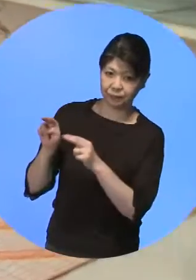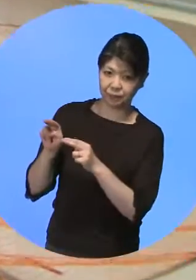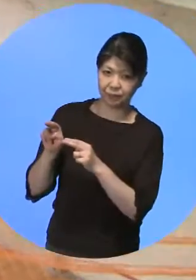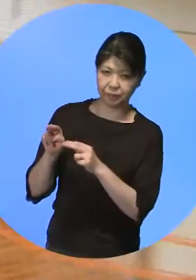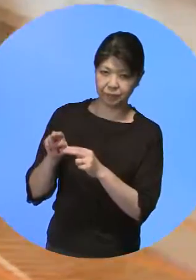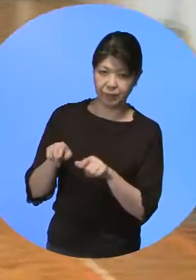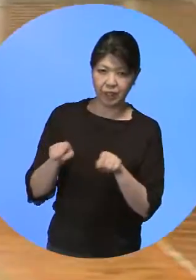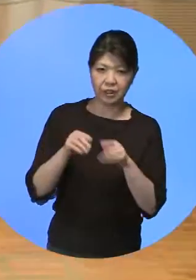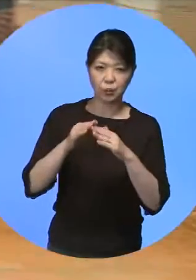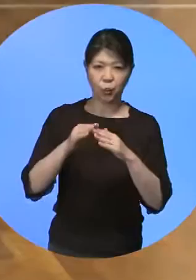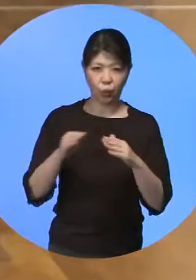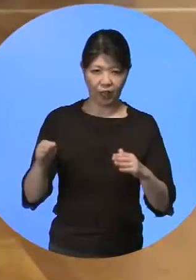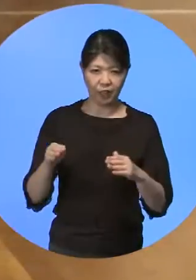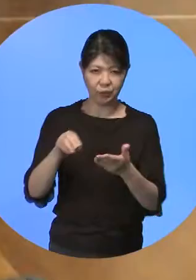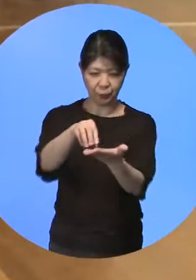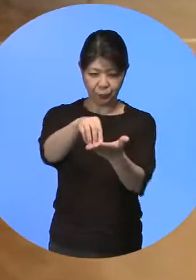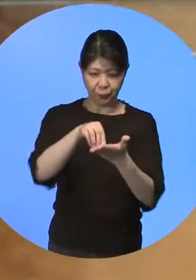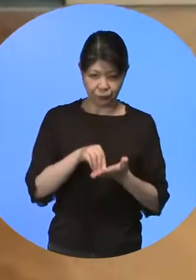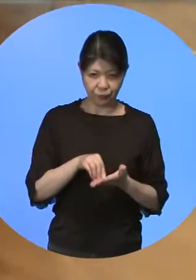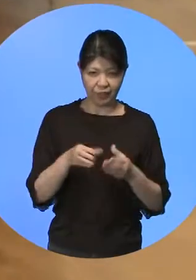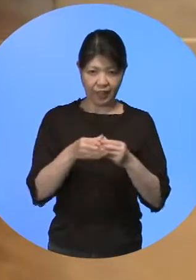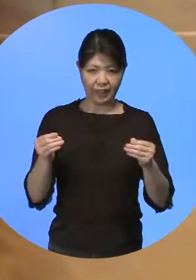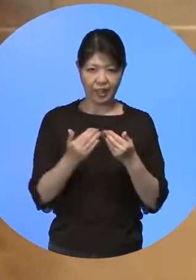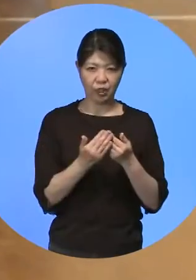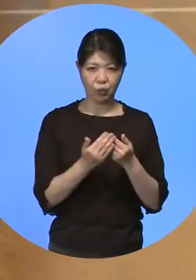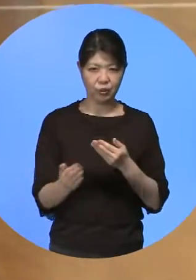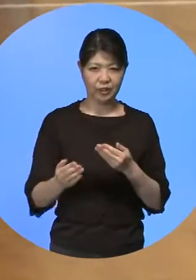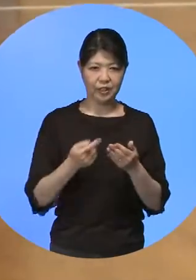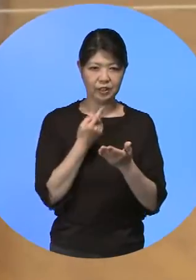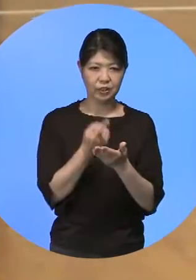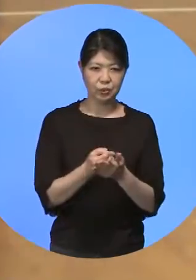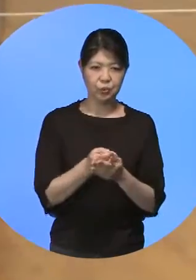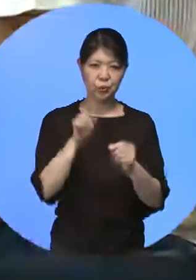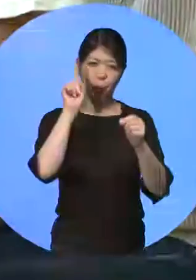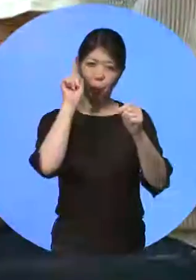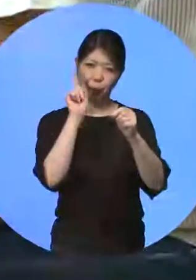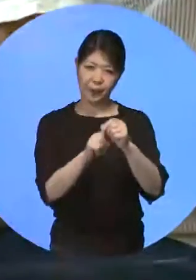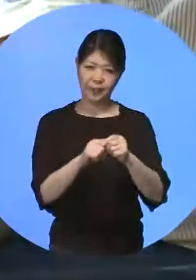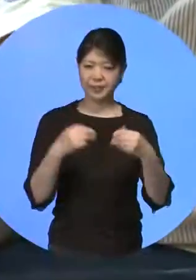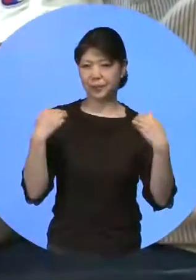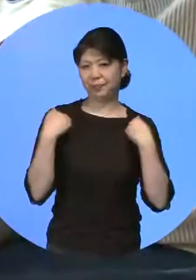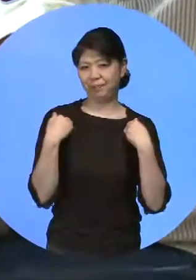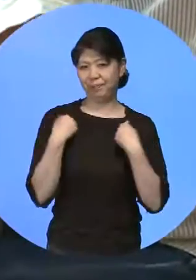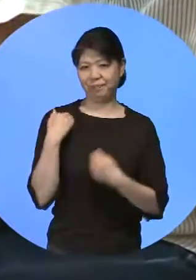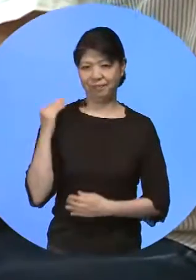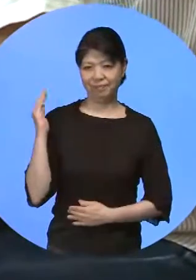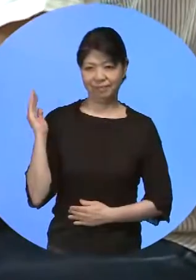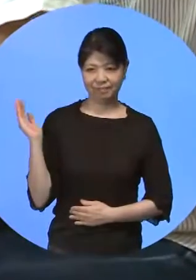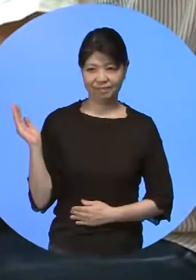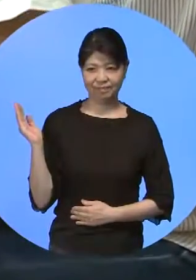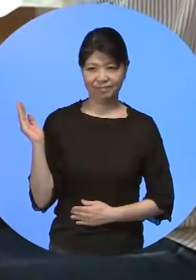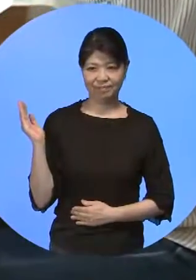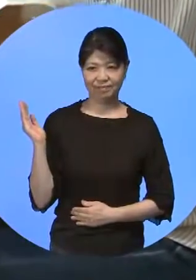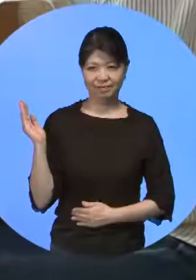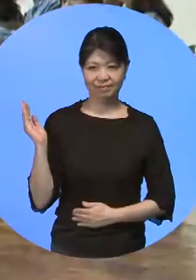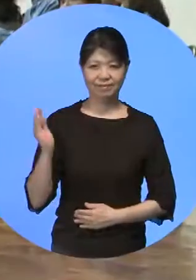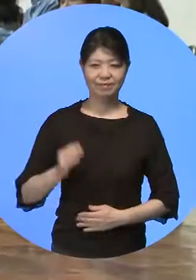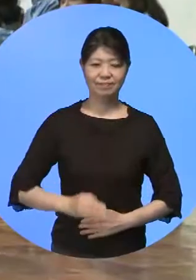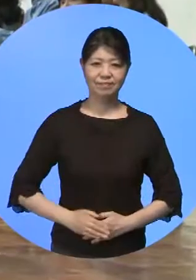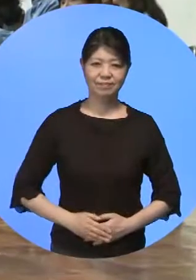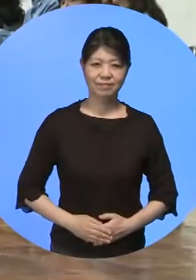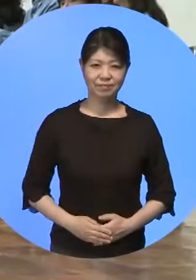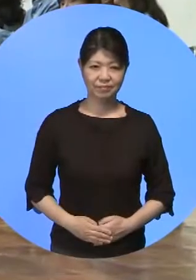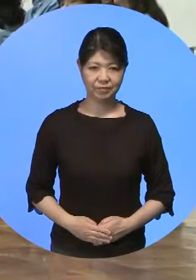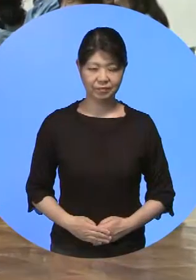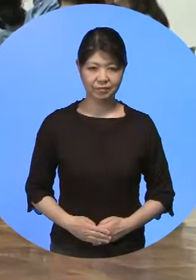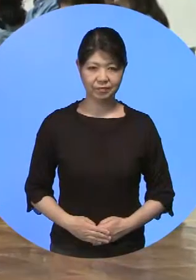者が見守る中、指導会の上位入賞と全国大会出場を目指して一生懸命訓練に励んで